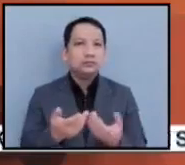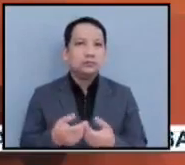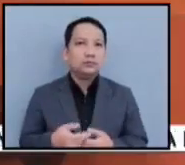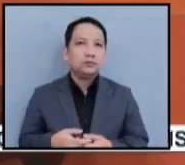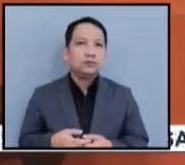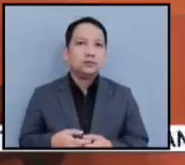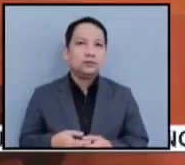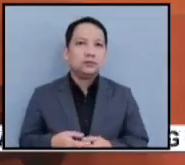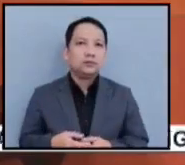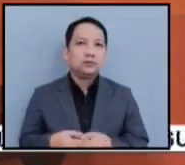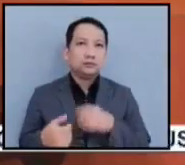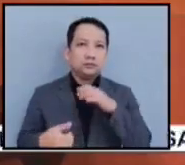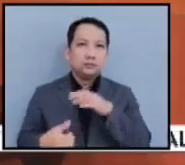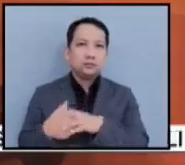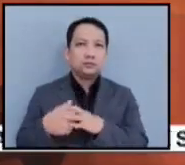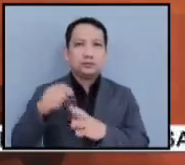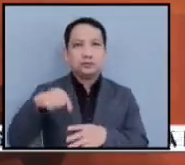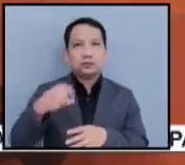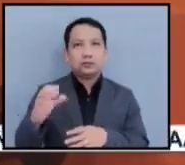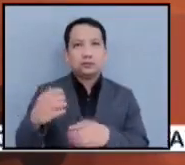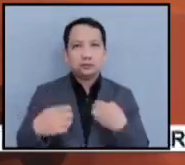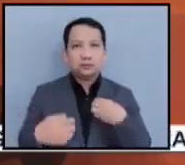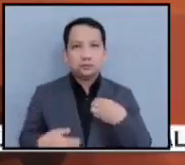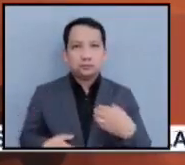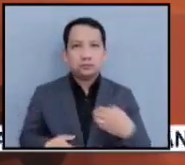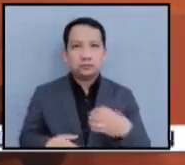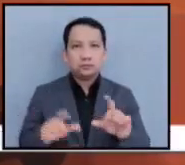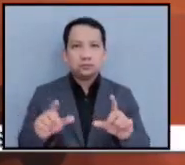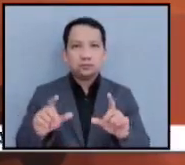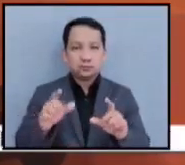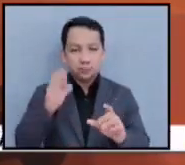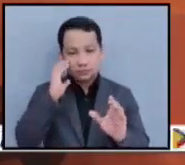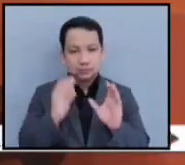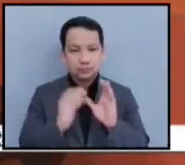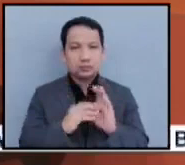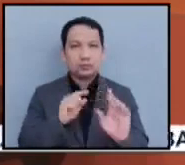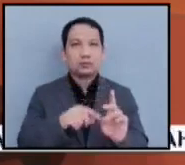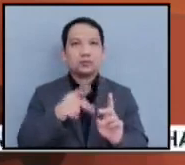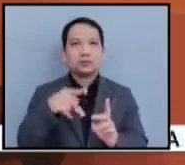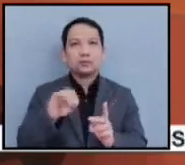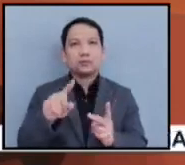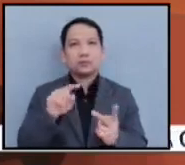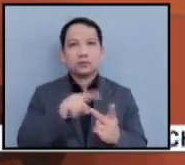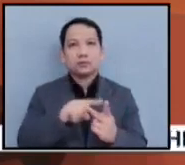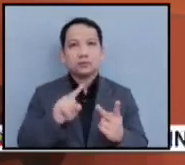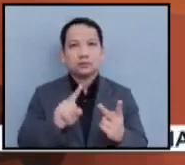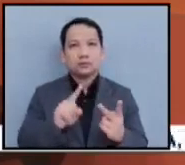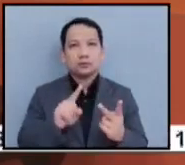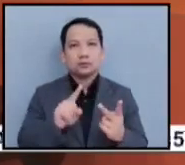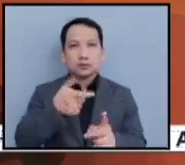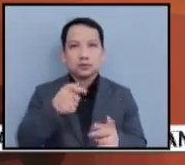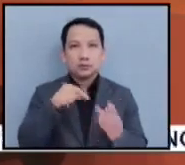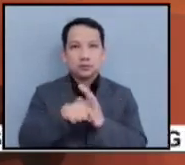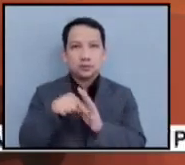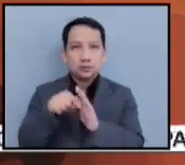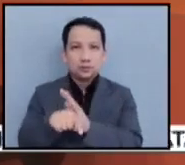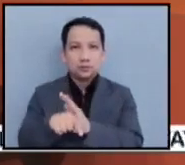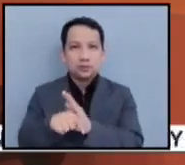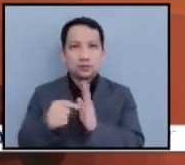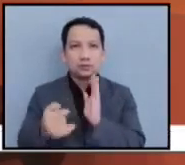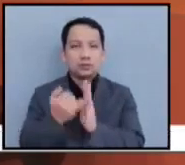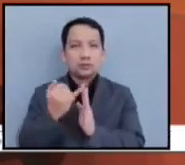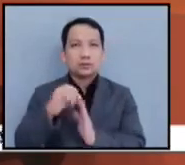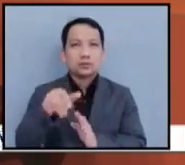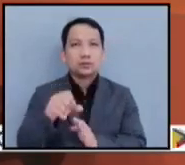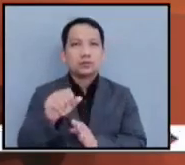Inilabas na ng Quezon City Police District ang larawan ng dalawang persons of interest sa pananambang sa photojournalist na si Joshua Abiad sa